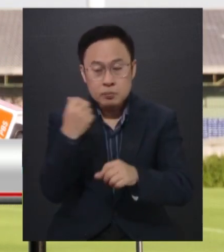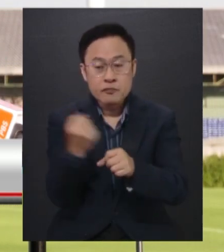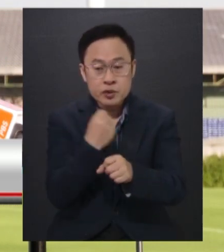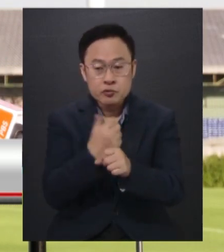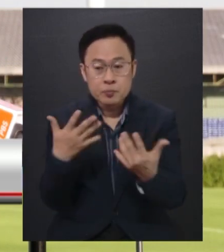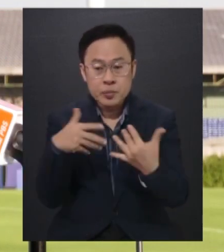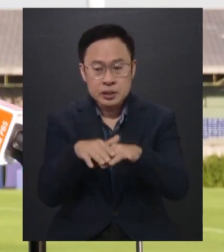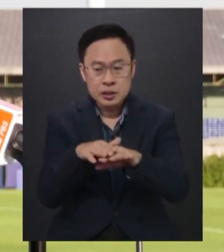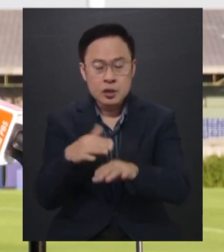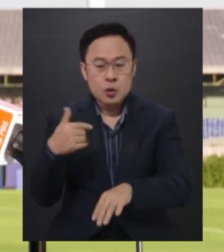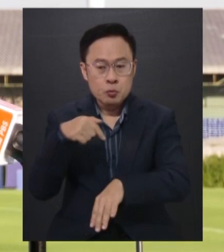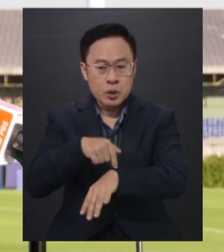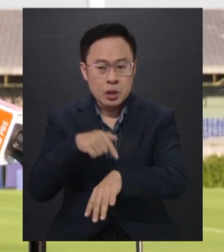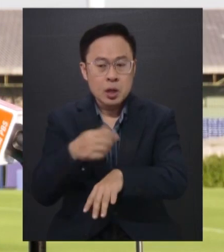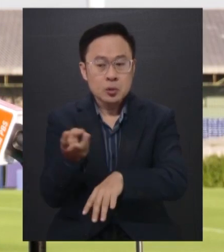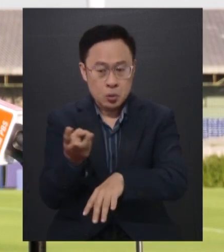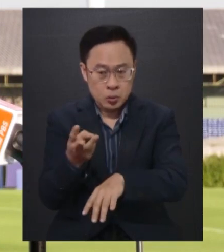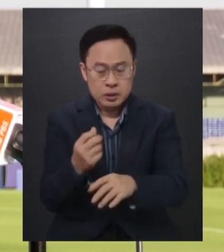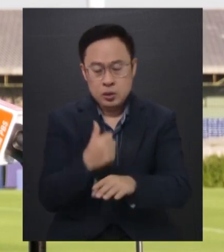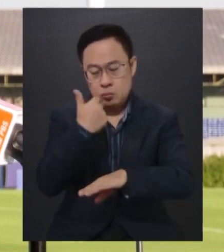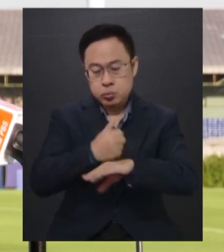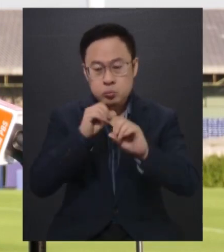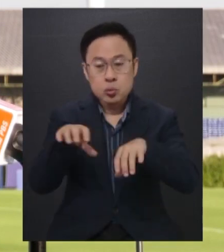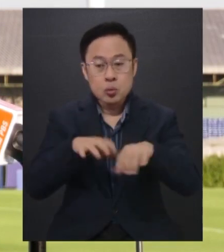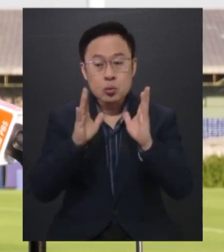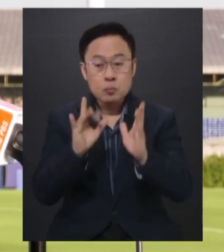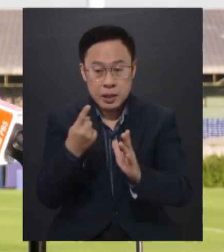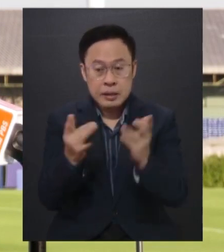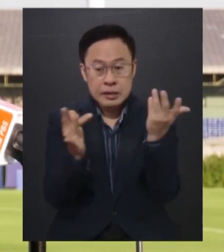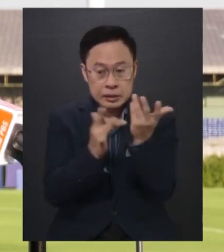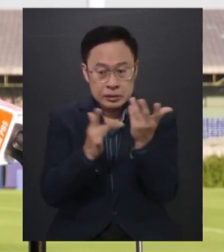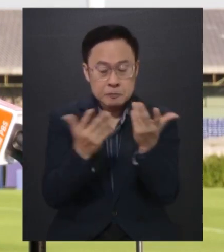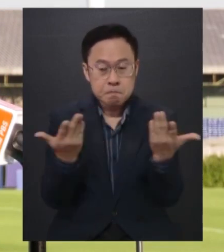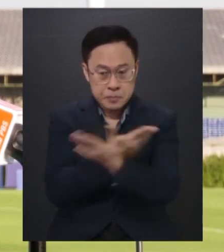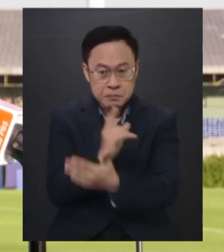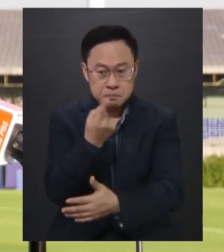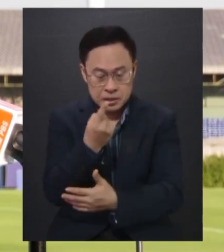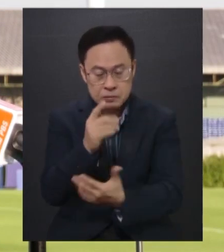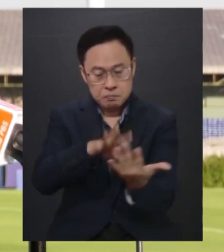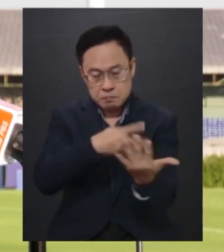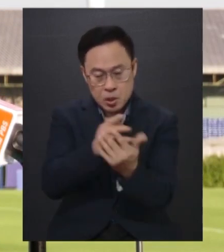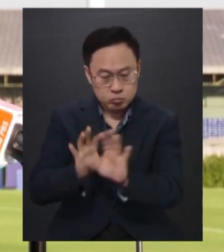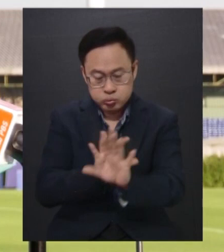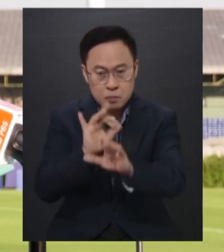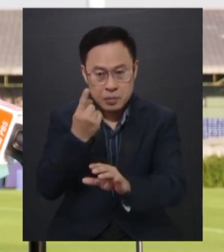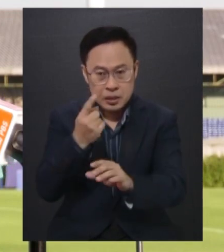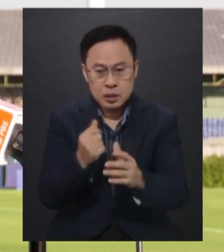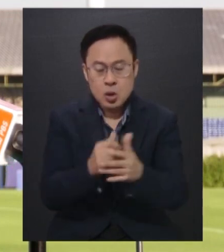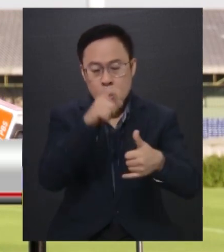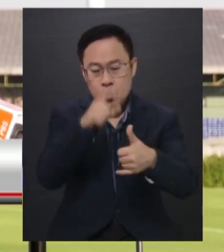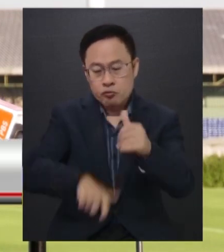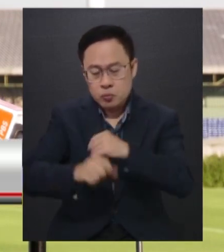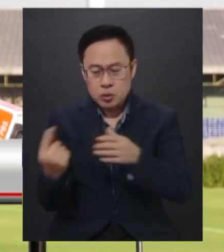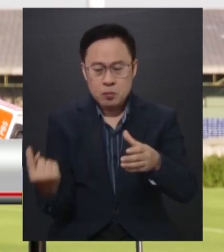ด้วยที่เปลี่ยนโค้ชด้วยแทคติกมันก็จะเปลี่ยนไปแล้วตัวผู้เล่นก็ไม่ครบด้วยแล้วก็เรารวมตัวกันช้าด้วยครับผมว่าตอน